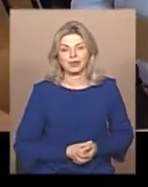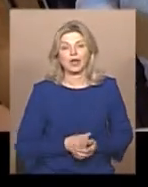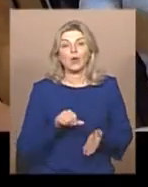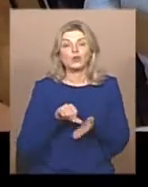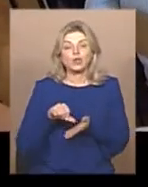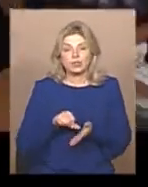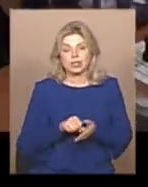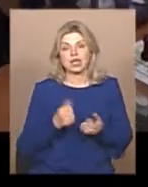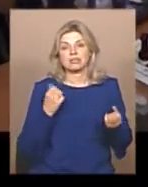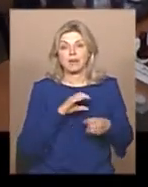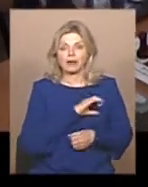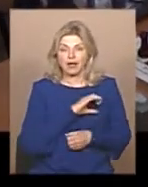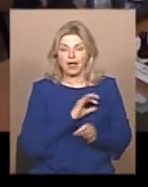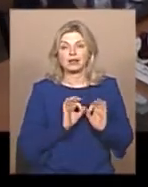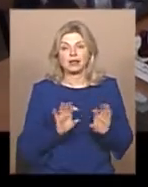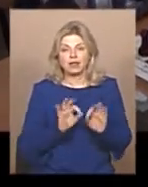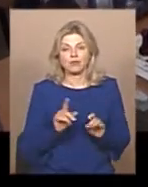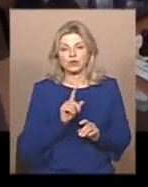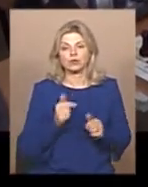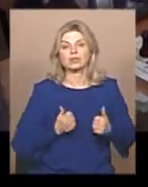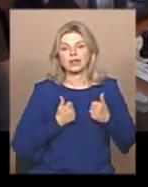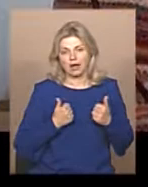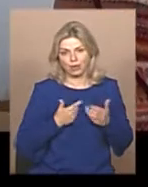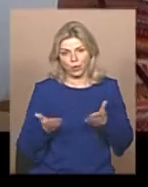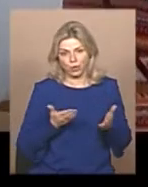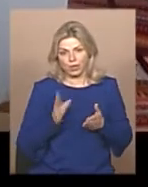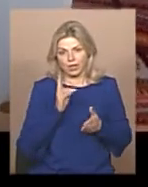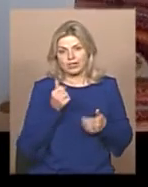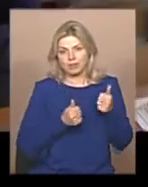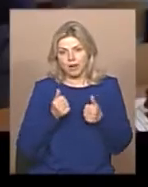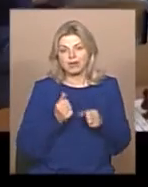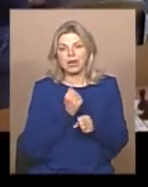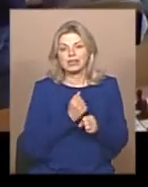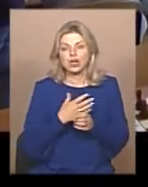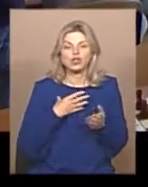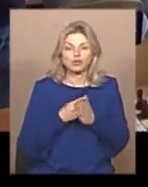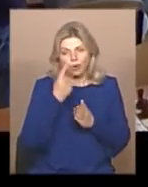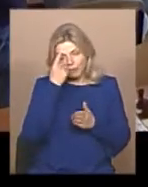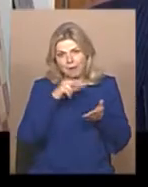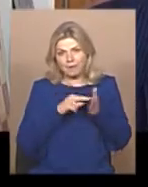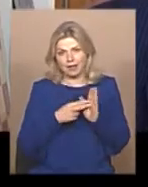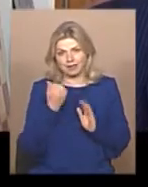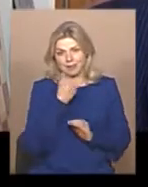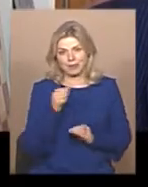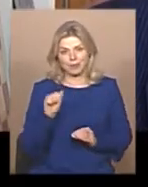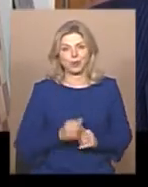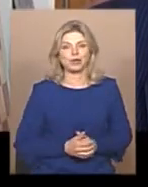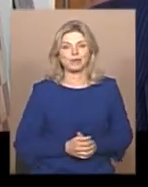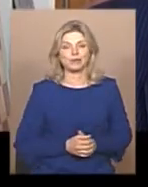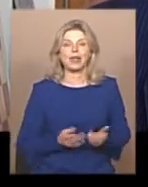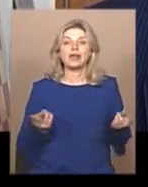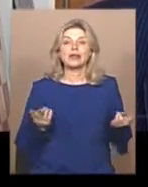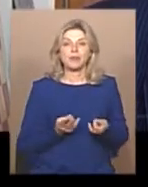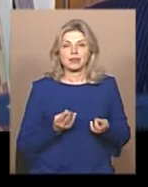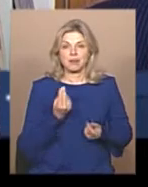Учасники спартакіади розповідають, старанно готувались до змагань та розробляли власні стратегії перемоги. Необходимо